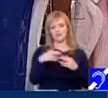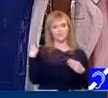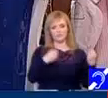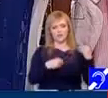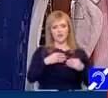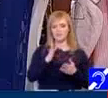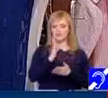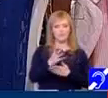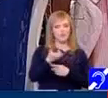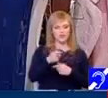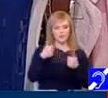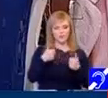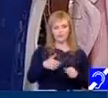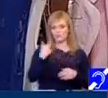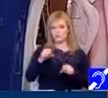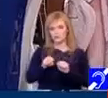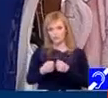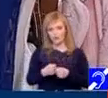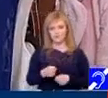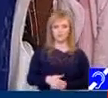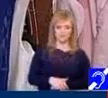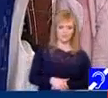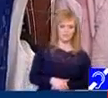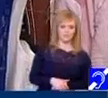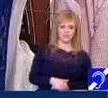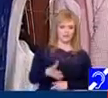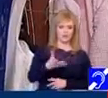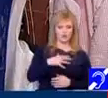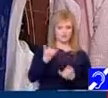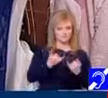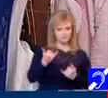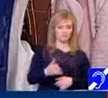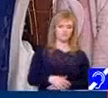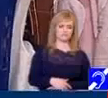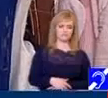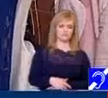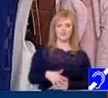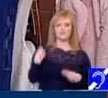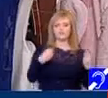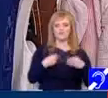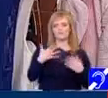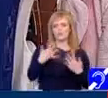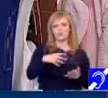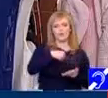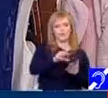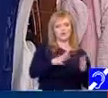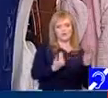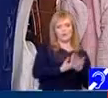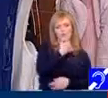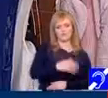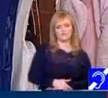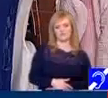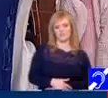în stare foarte bună. Nu sunt rupte, nu sunt deteriorate, sunt foarte îngrijite. Nu le mai port pentru că mi-am luat altele noi sau